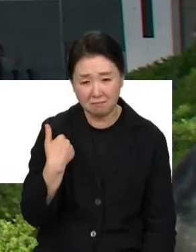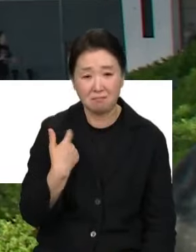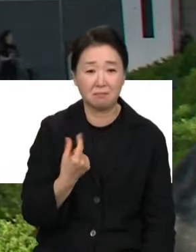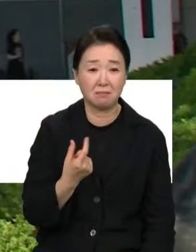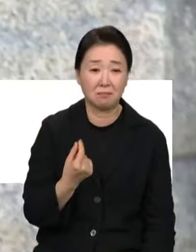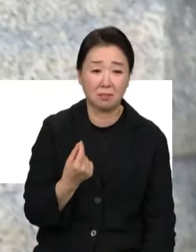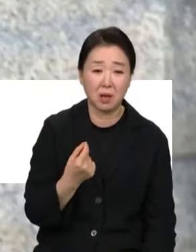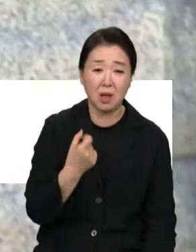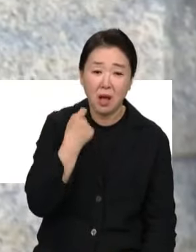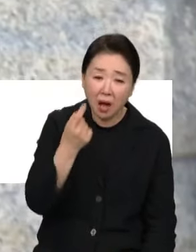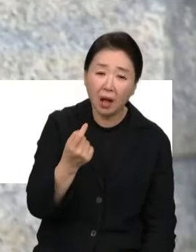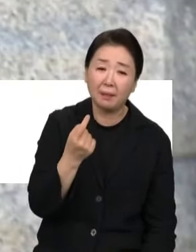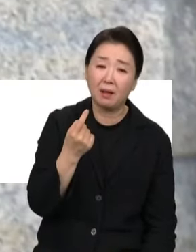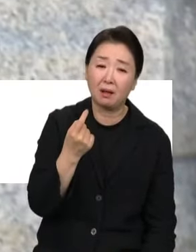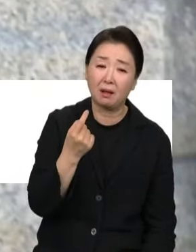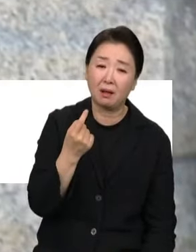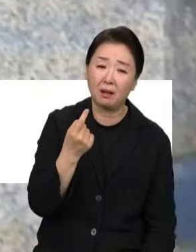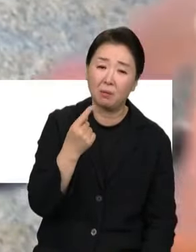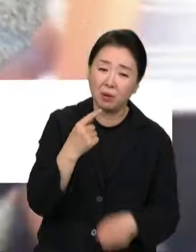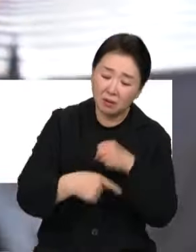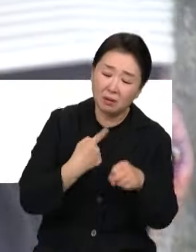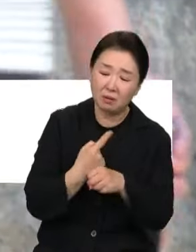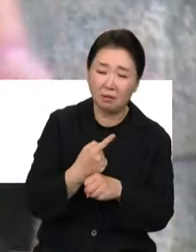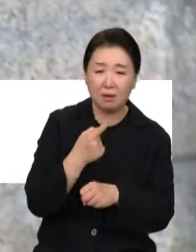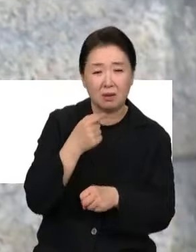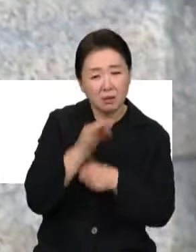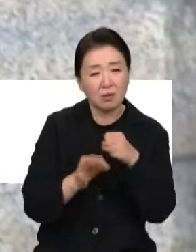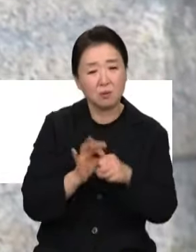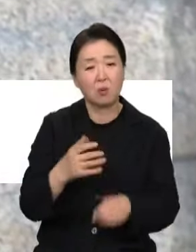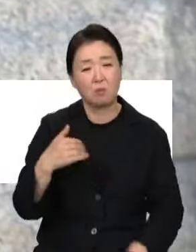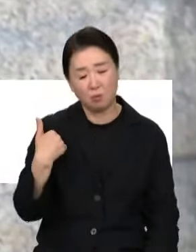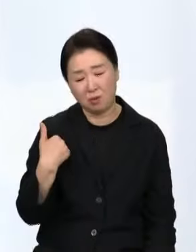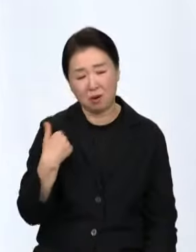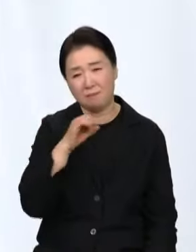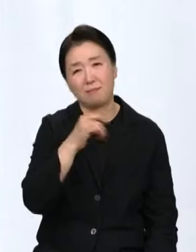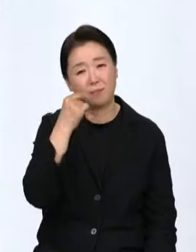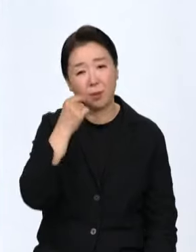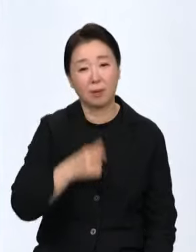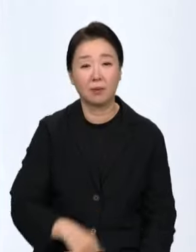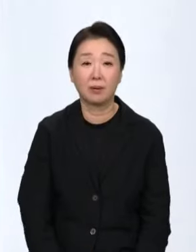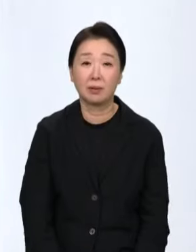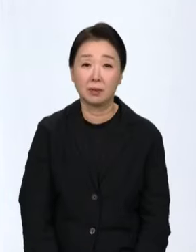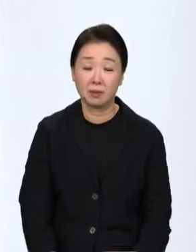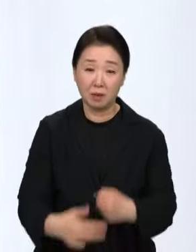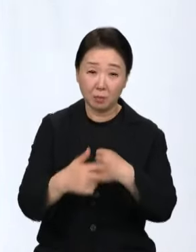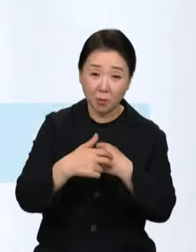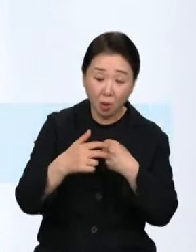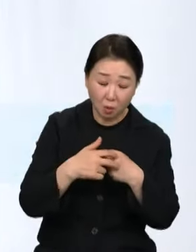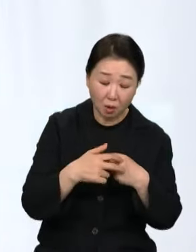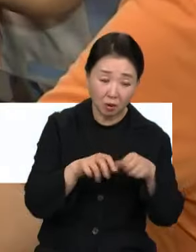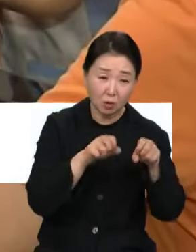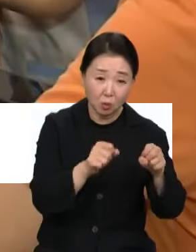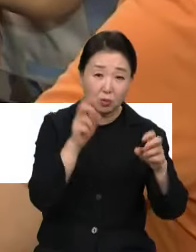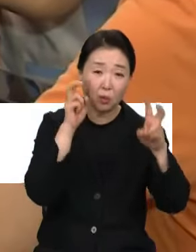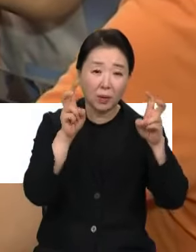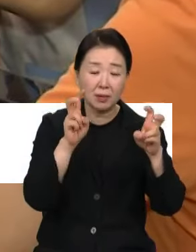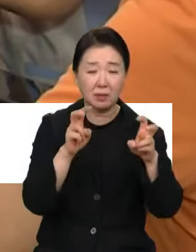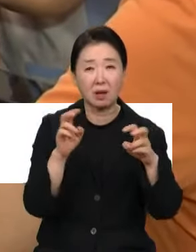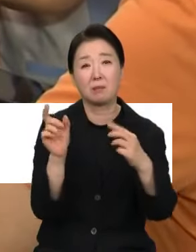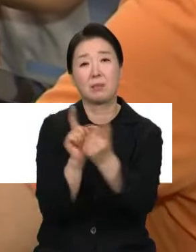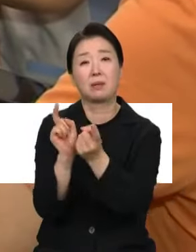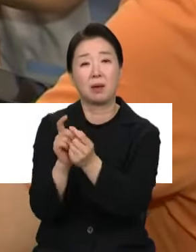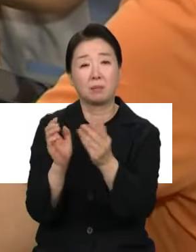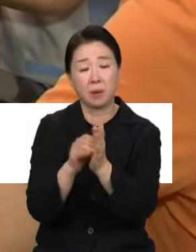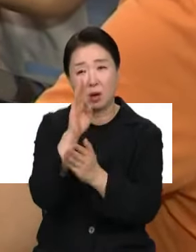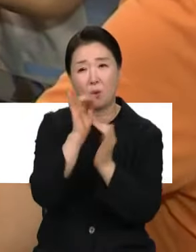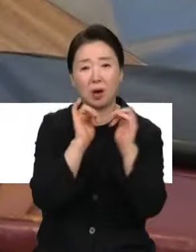될지 1년이 될지 10년이 될지 그건 중간이 없을 것 같아요. 병원과 청소 용역업체가 최근 만나